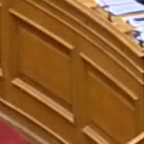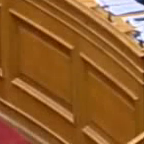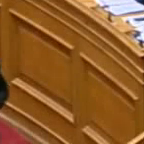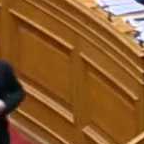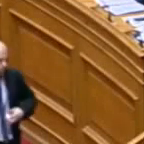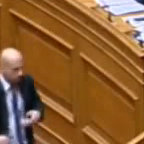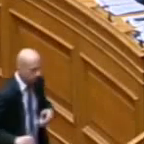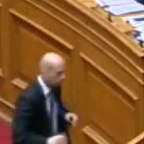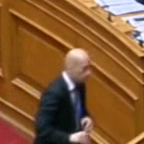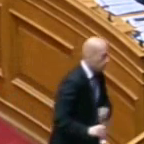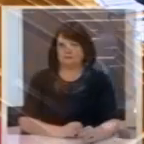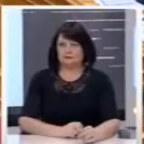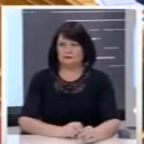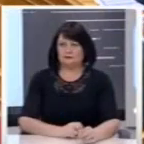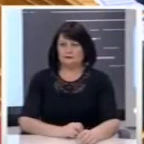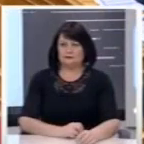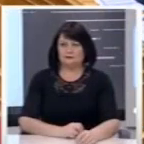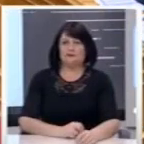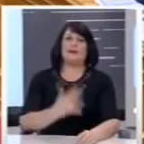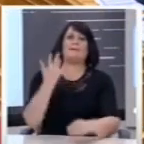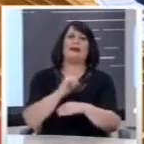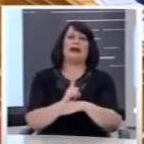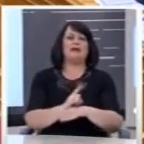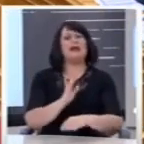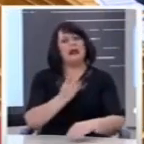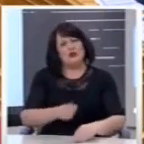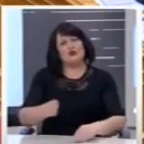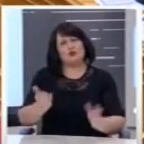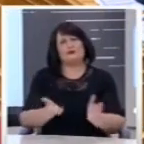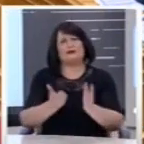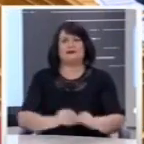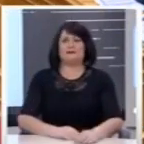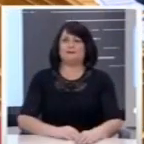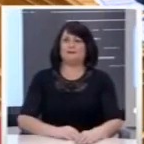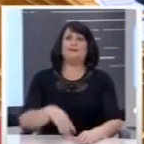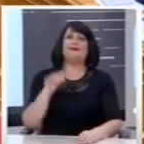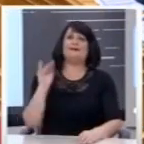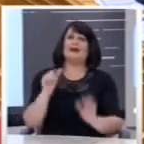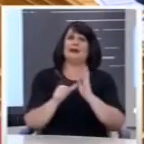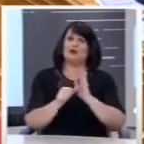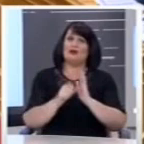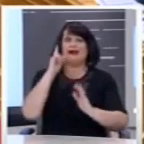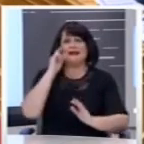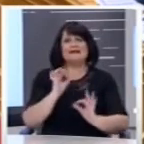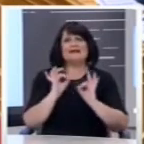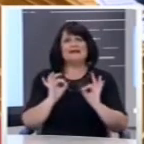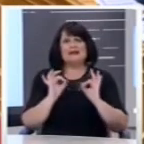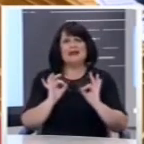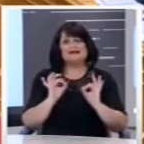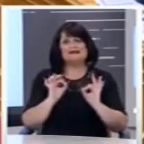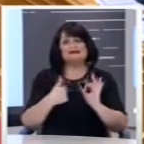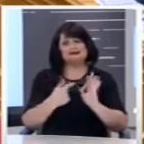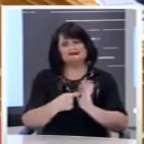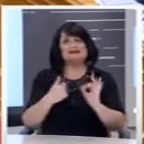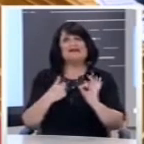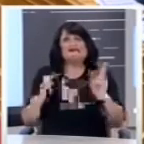Για πέντε, αλλά έχετε χρόνο, δεν υπάρχει θέμα. Ευχαριστώ. Κύριε Πρόεδρε, ξέρετε ότι είμαι και στην κοινοβουλευτική μου παρουσία